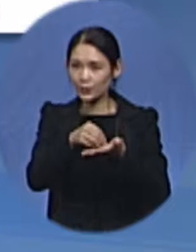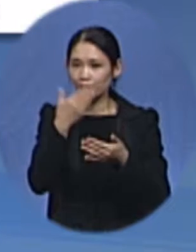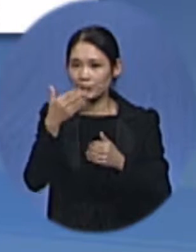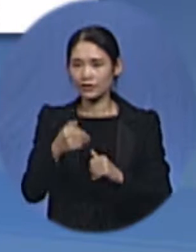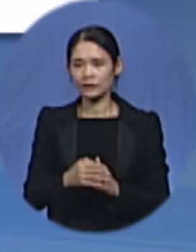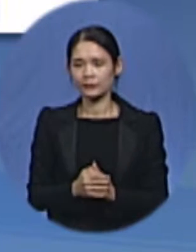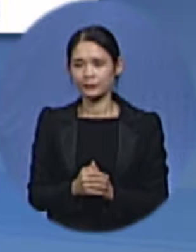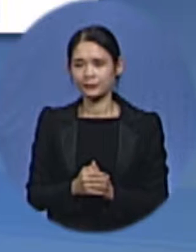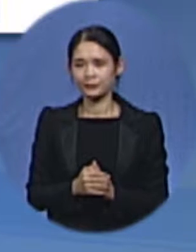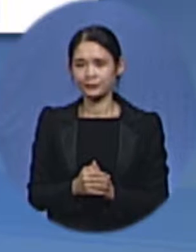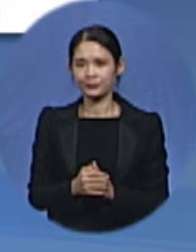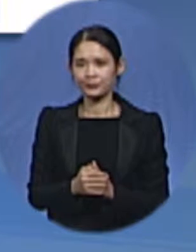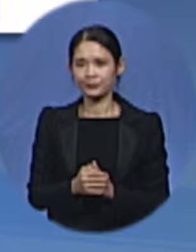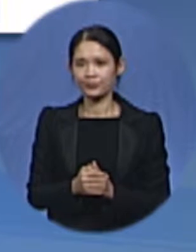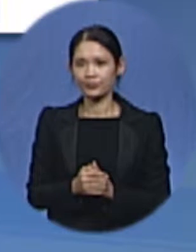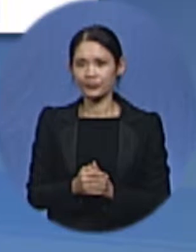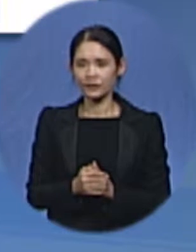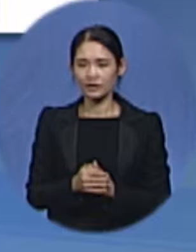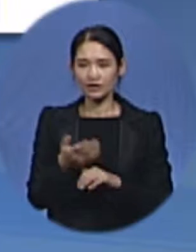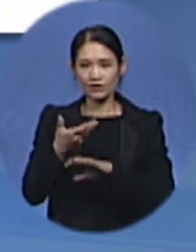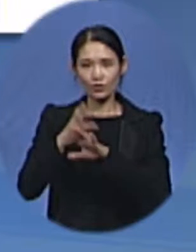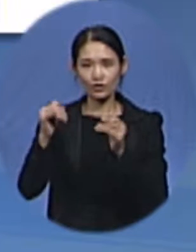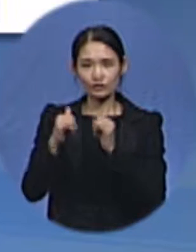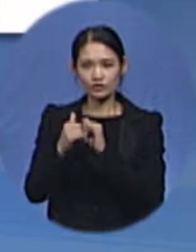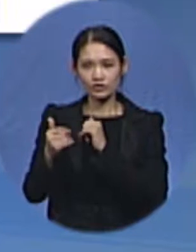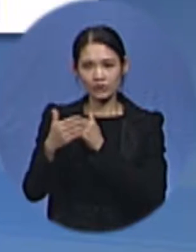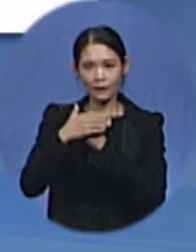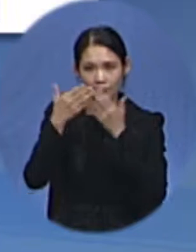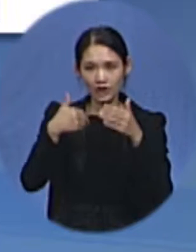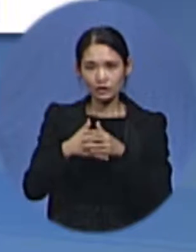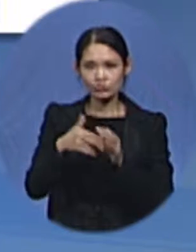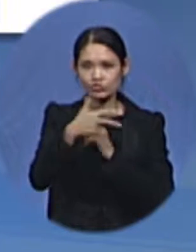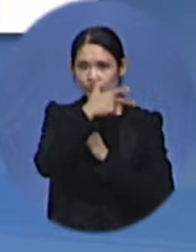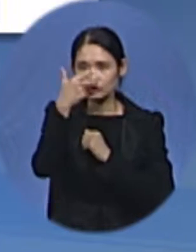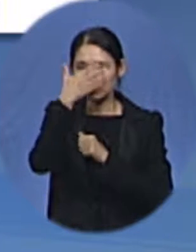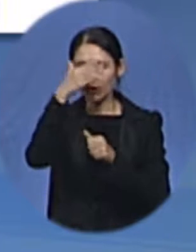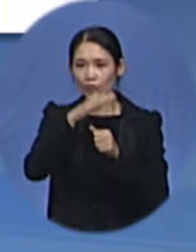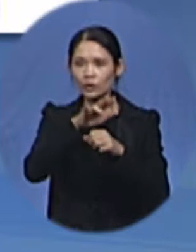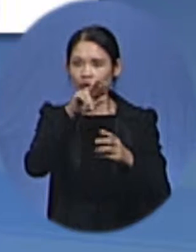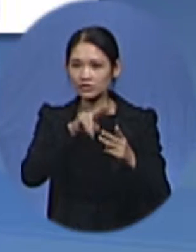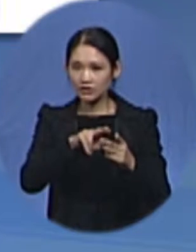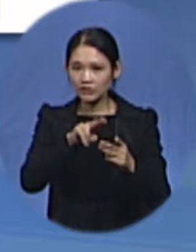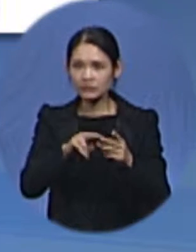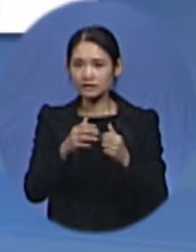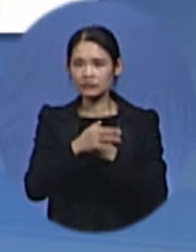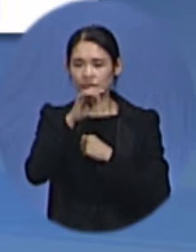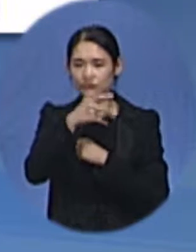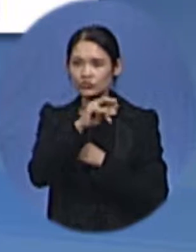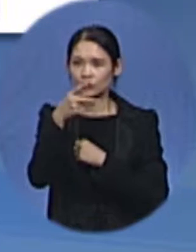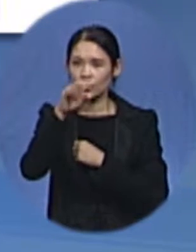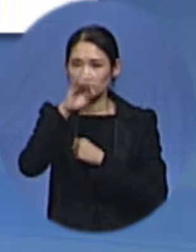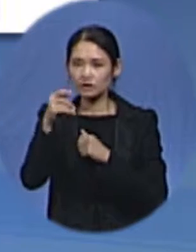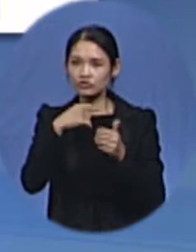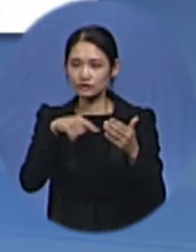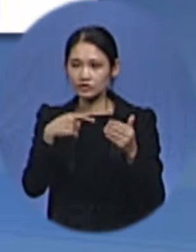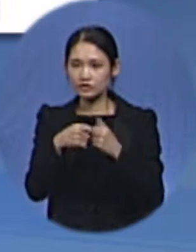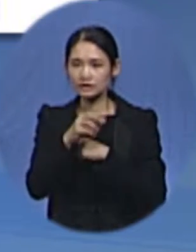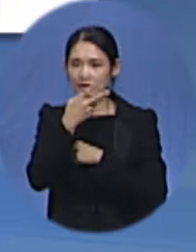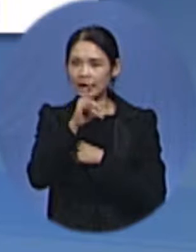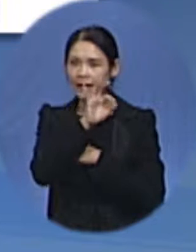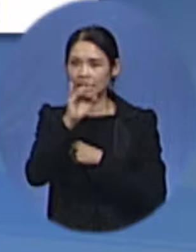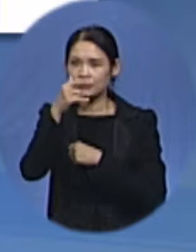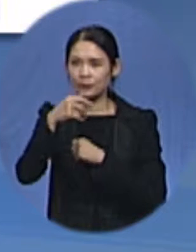됩니다. 이주배경 청소년지원재단 무지개청소년센터가 중도입국 청소년을 가르칠